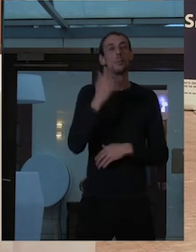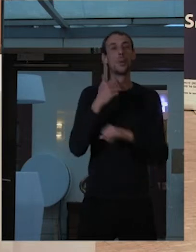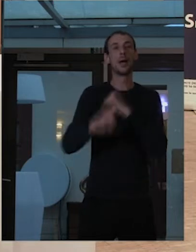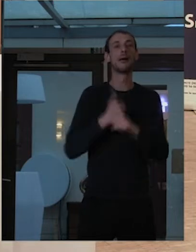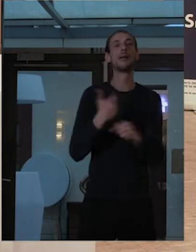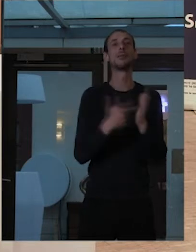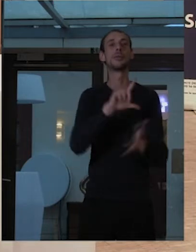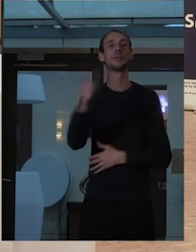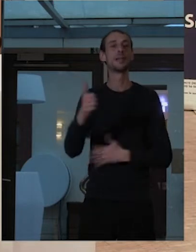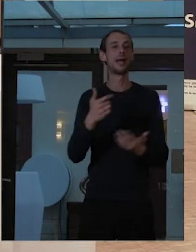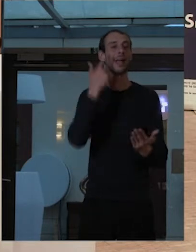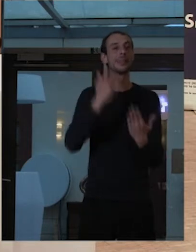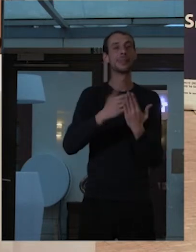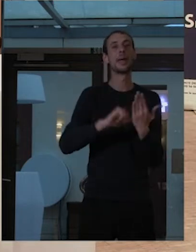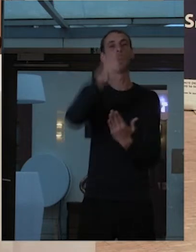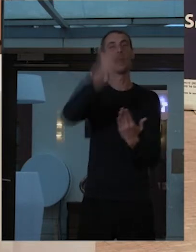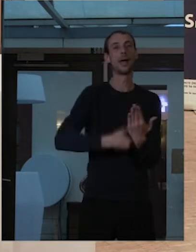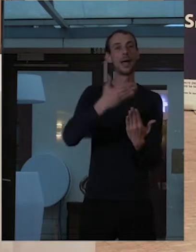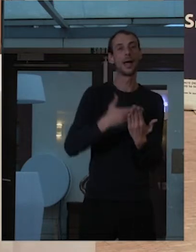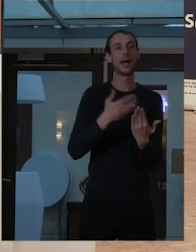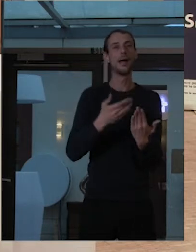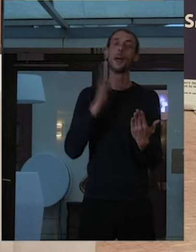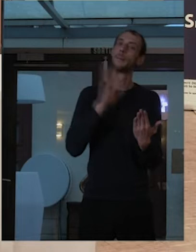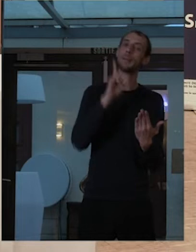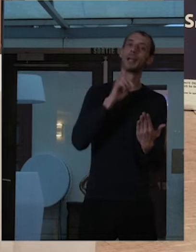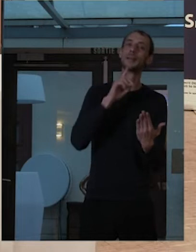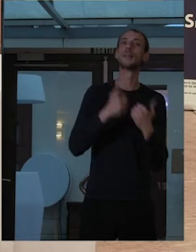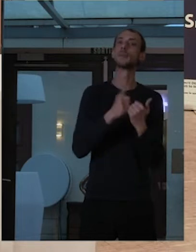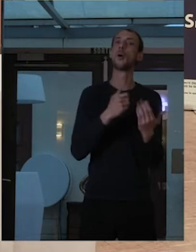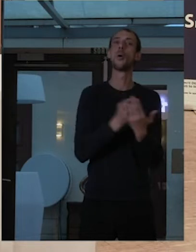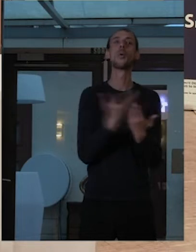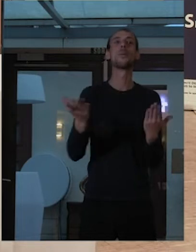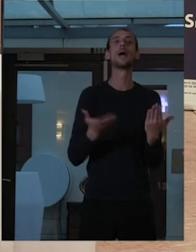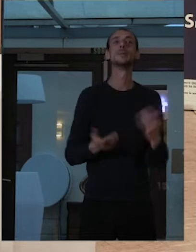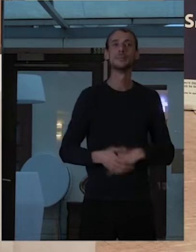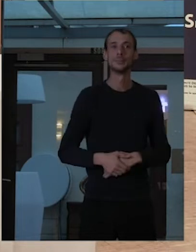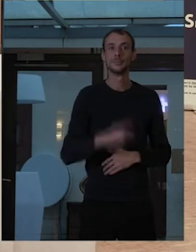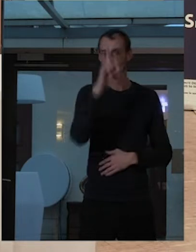sport professionnel dit féminin, on y reviendra dans un instant.